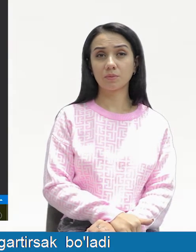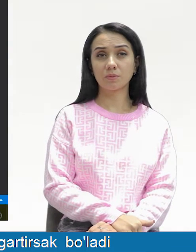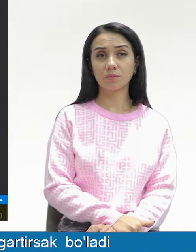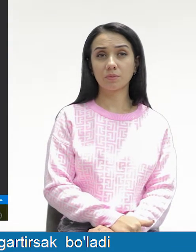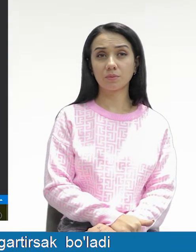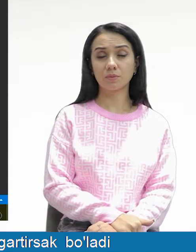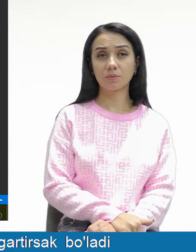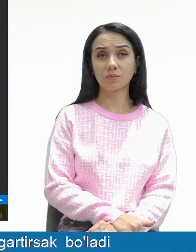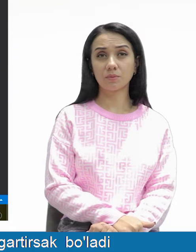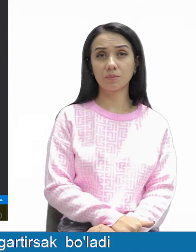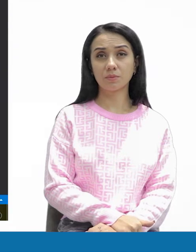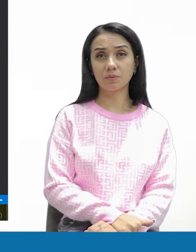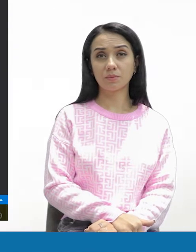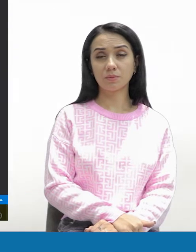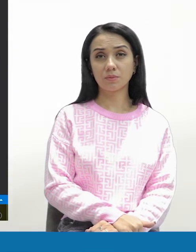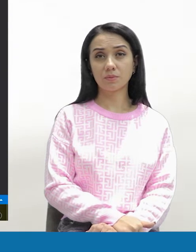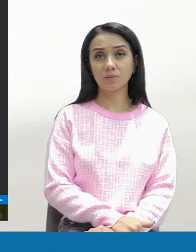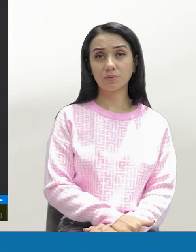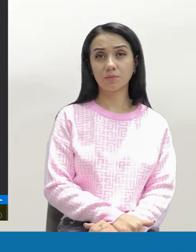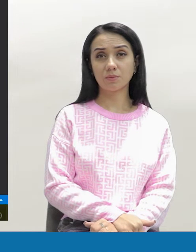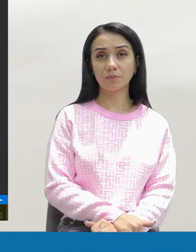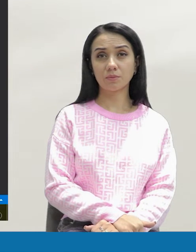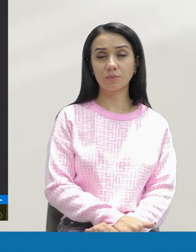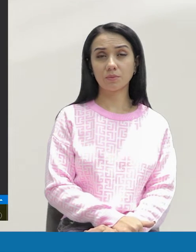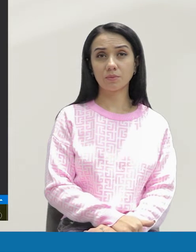merging'ini ozgina o'zgartirsak bo'ladi.